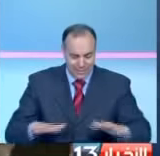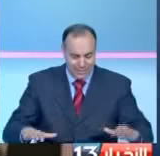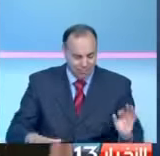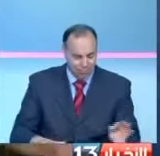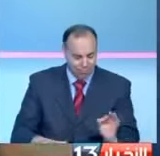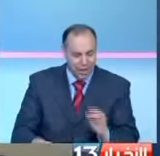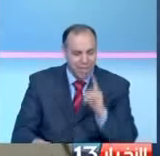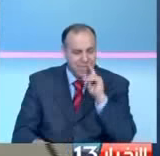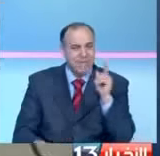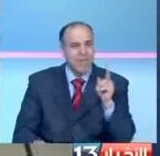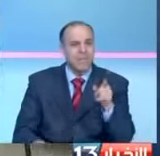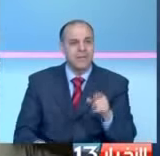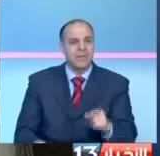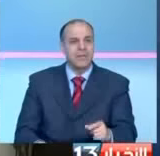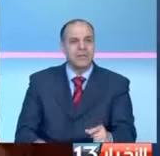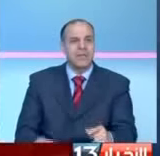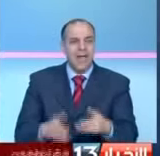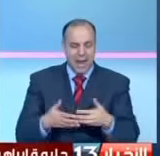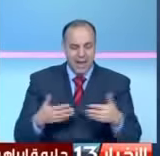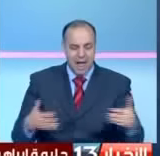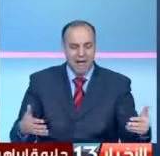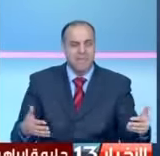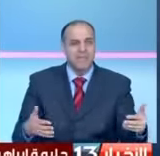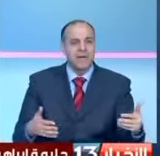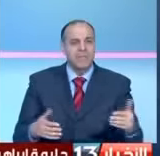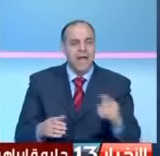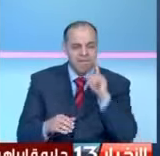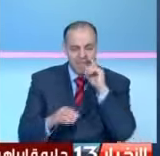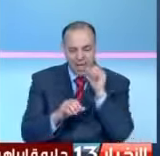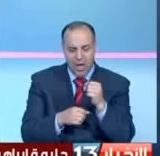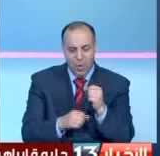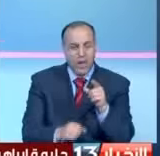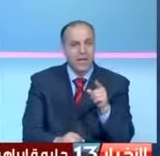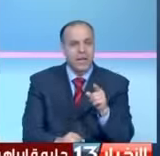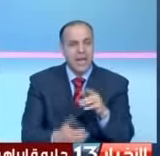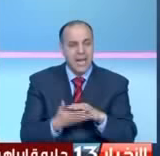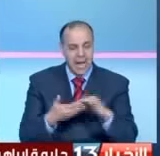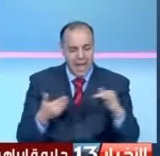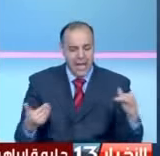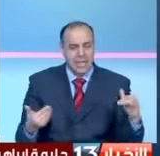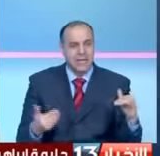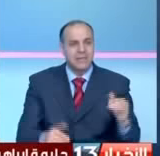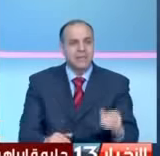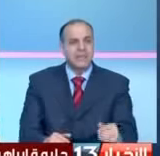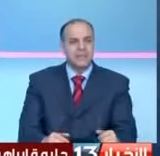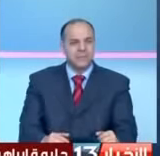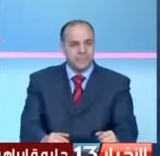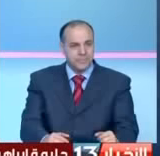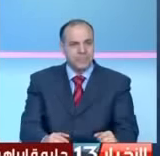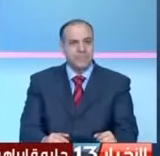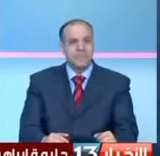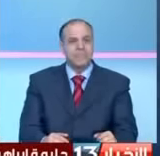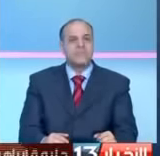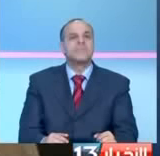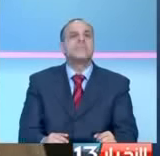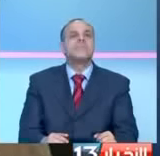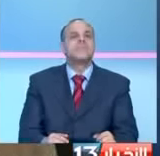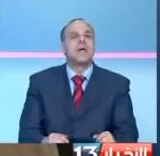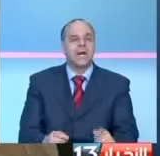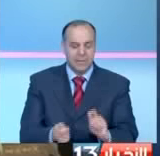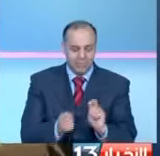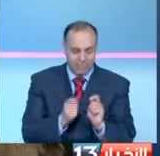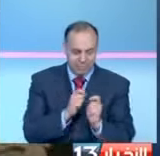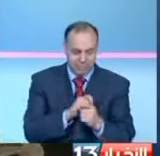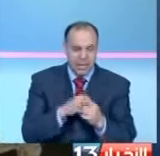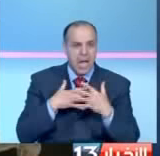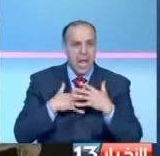اصله اللحفه اللي تغطى بها القيروانيه، كما هذا اصل الحايك هو هذا. احنا طورناه، رجعناه